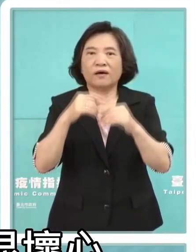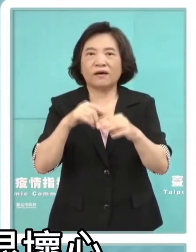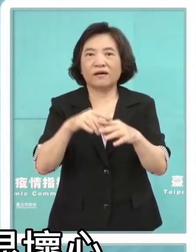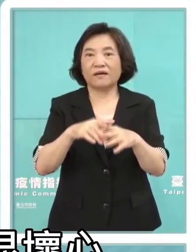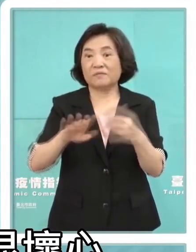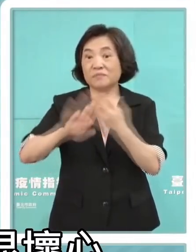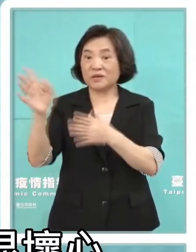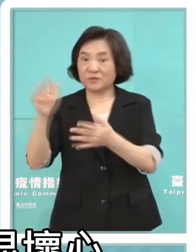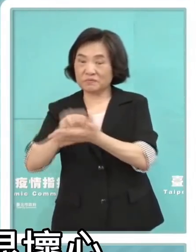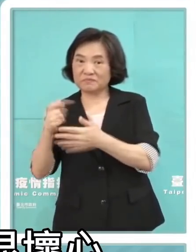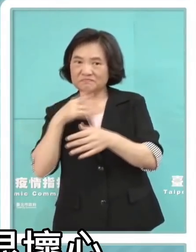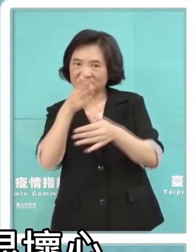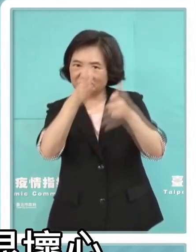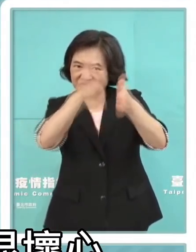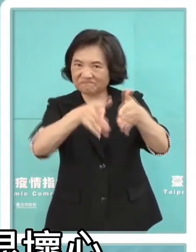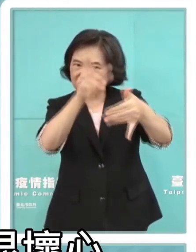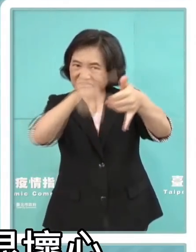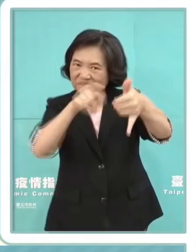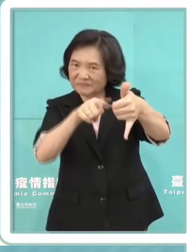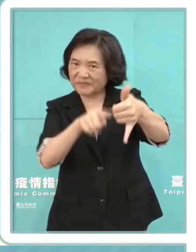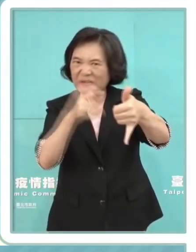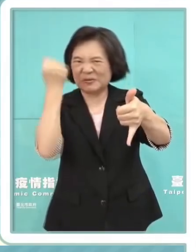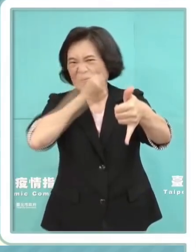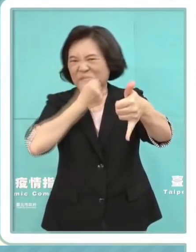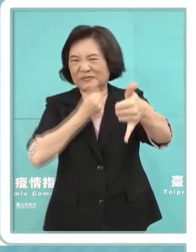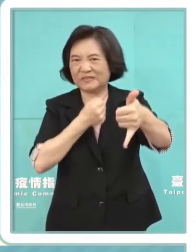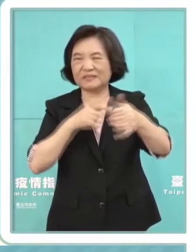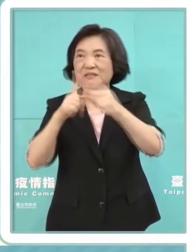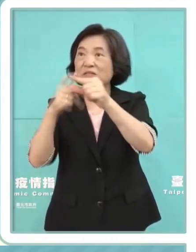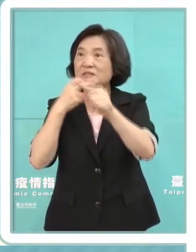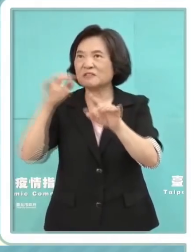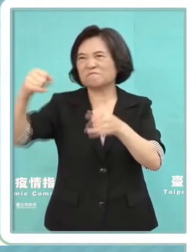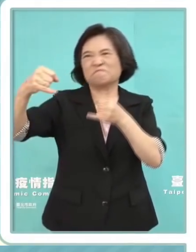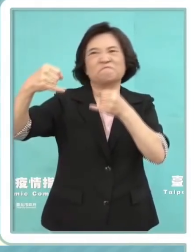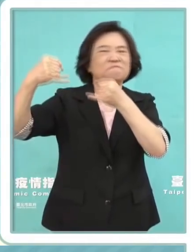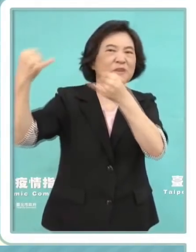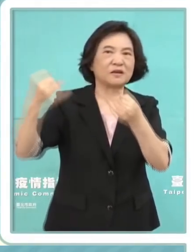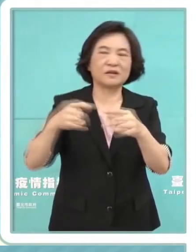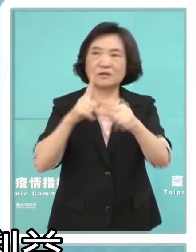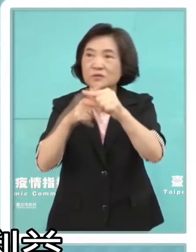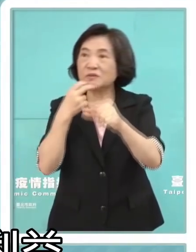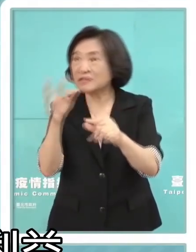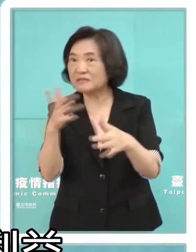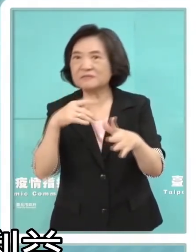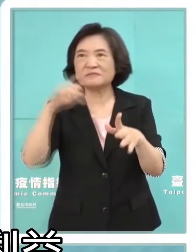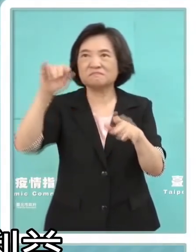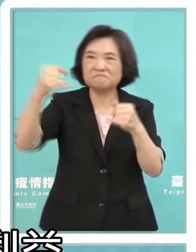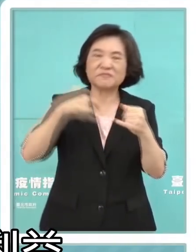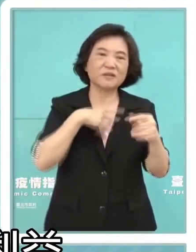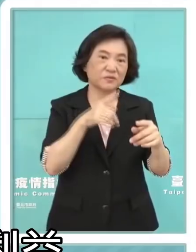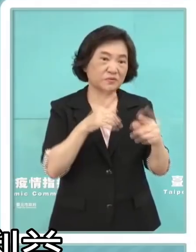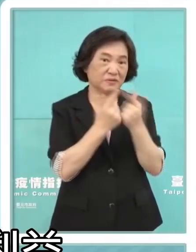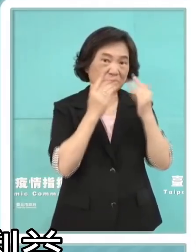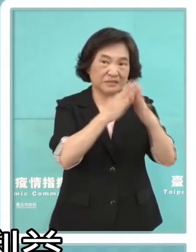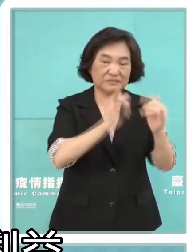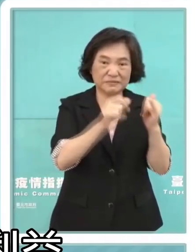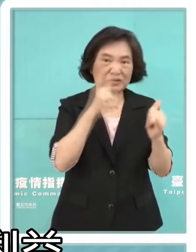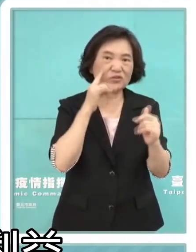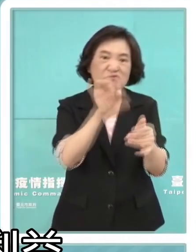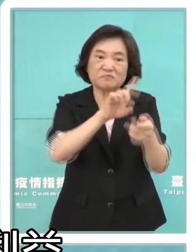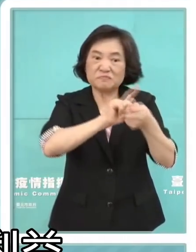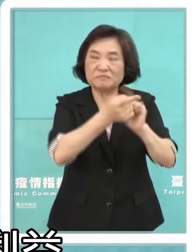塑造成哦，这个人很坏心哦，我要跟中央斗。如果中央怎样，他就要还要拿台北市民